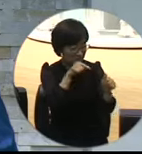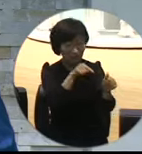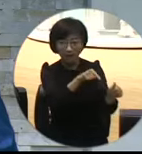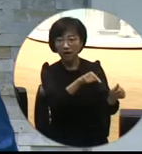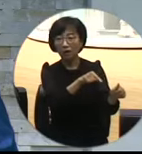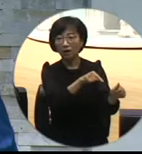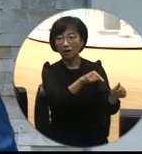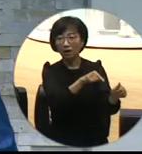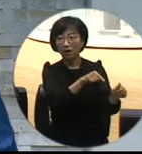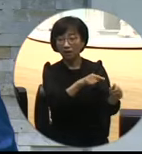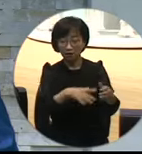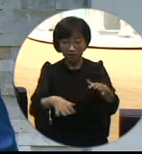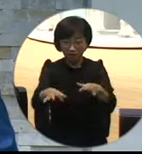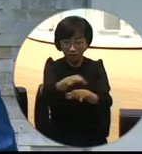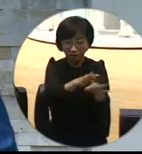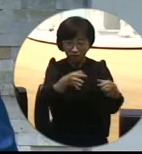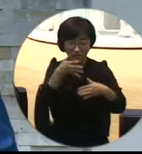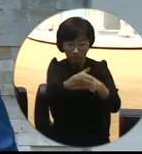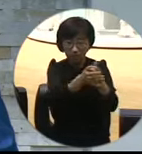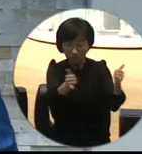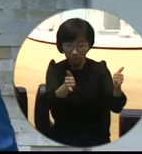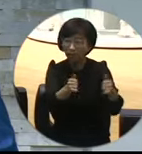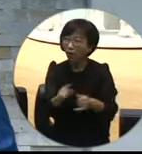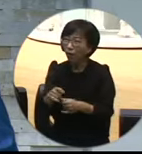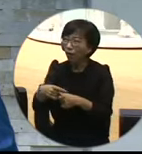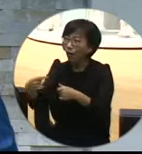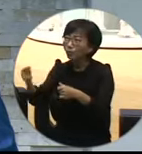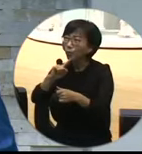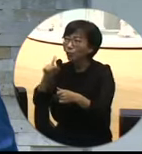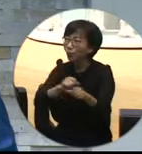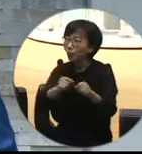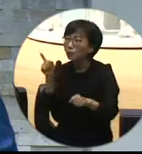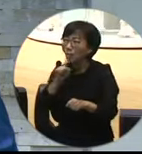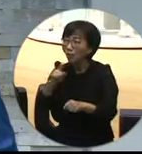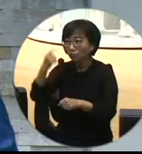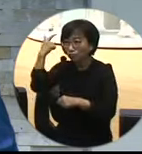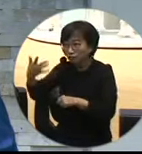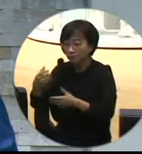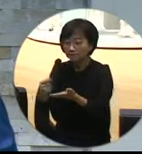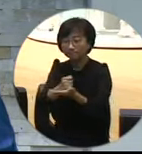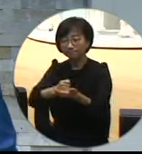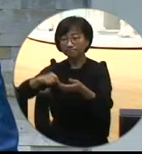경제인들에게도 그렇게 전담 무속이 되어서 지금도 활동하고 있다.